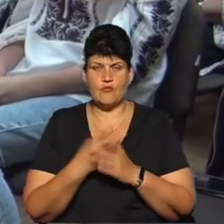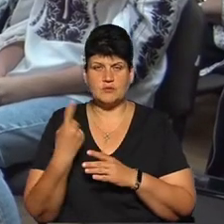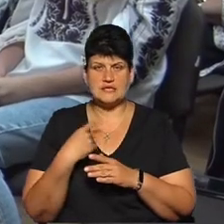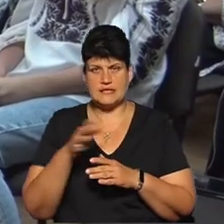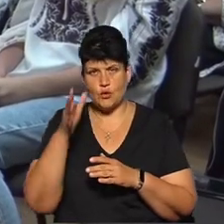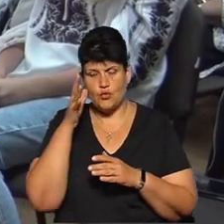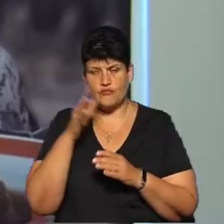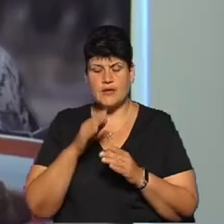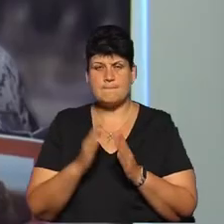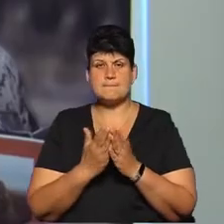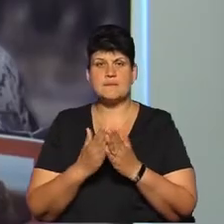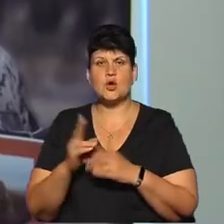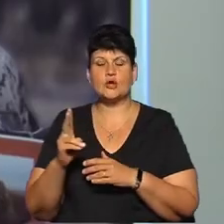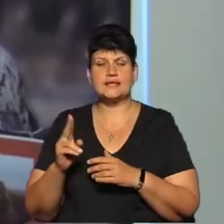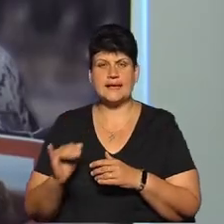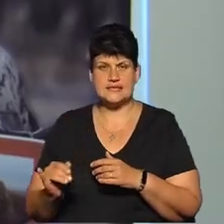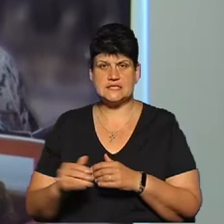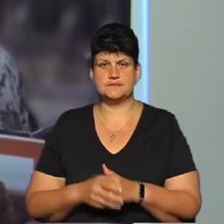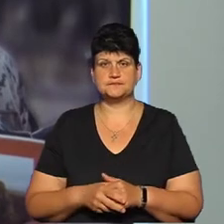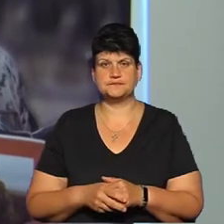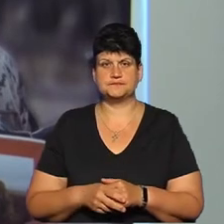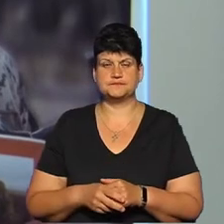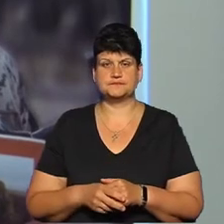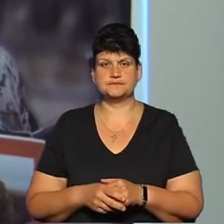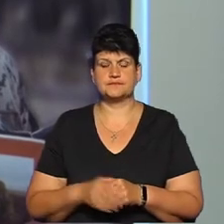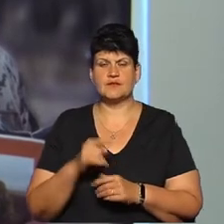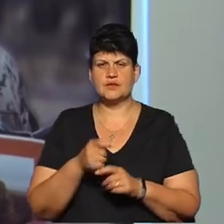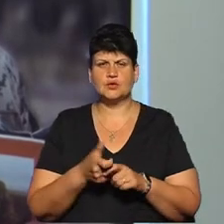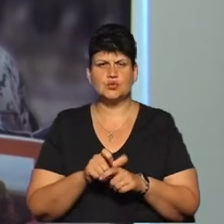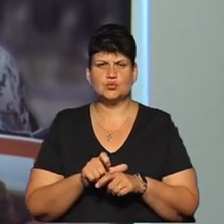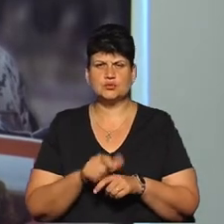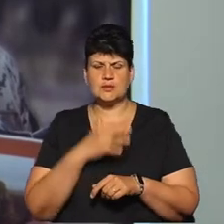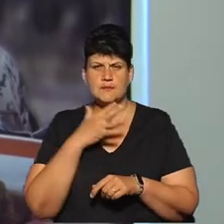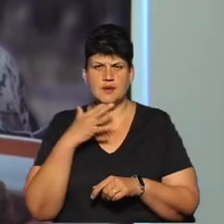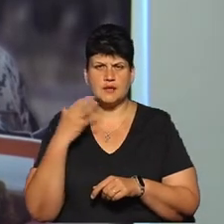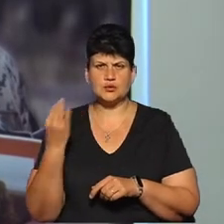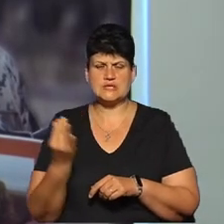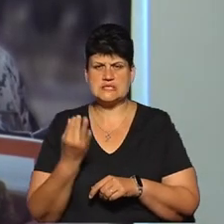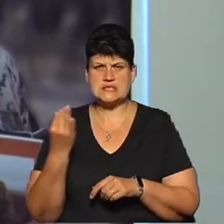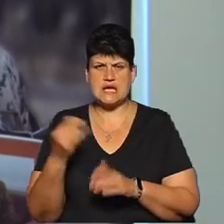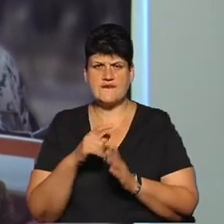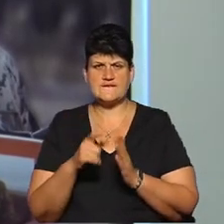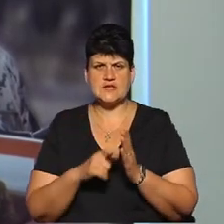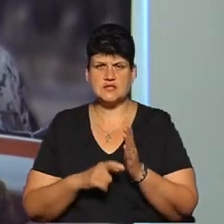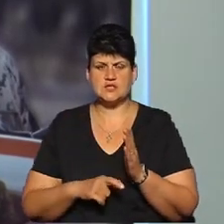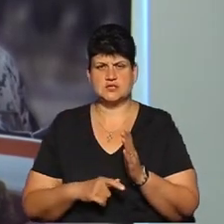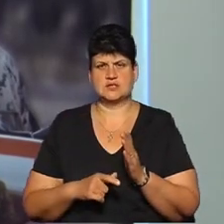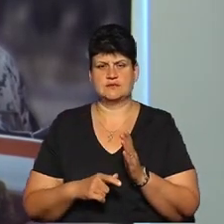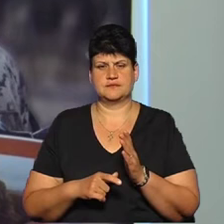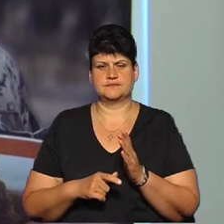патріотична лірика, каже Галина Шупер. Він дуже, тут дуже багато цікавих таких віршів, пророчих саме.